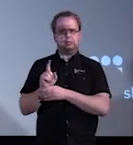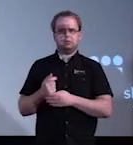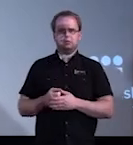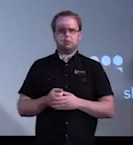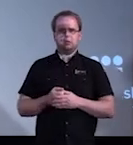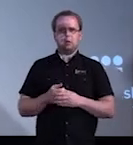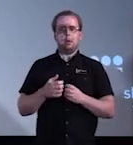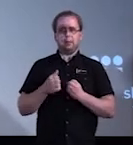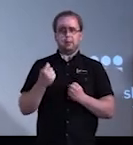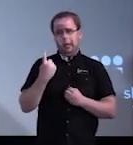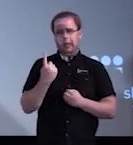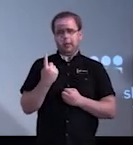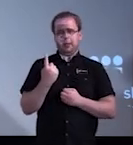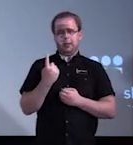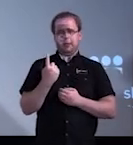är